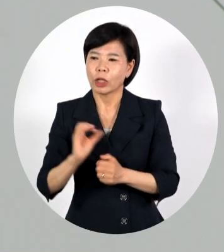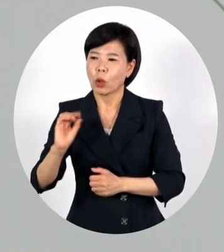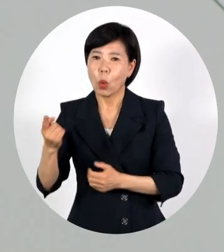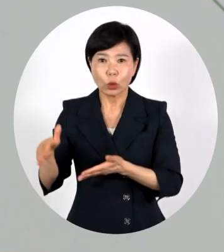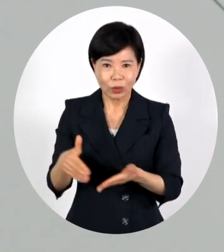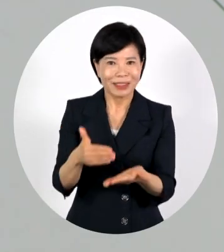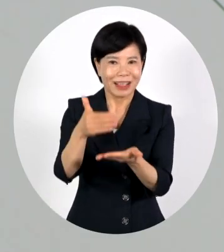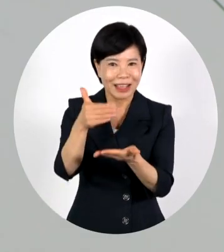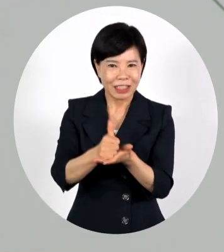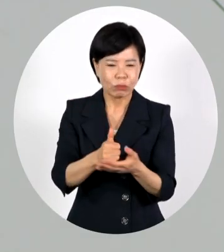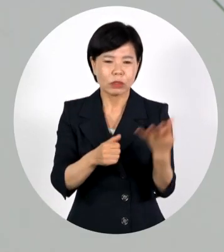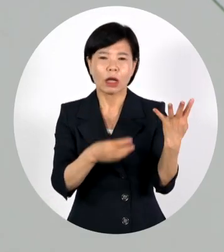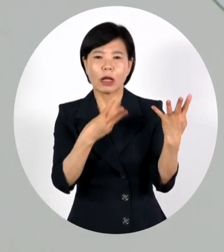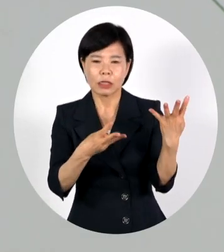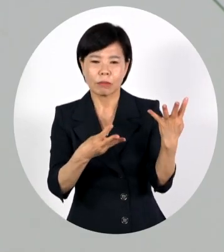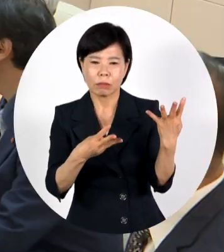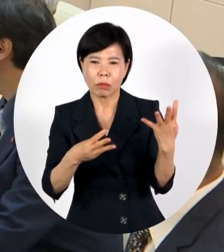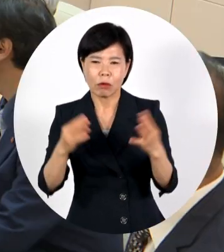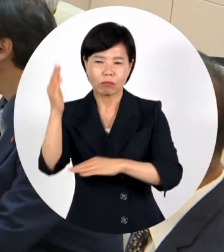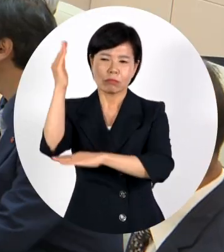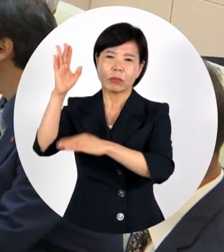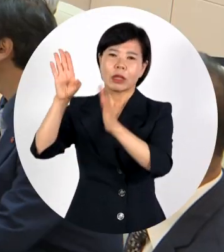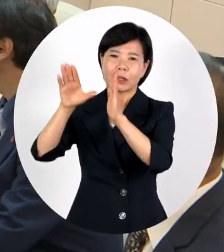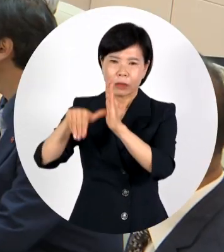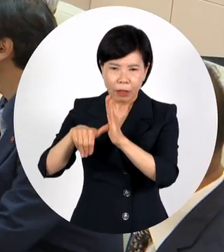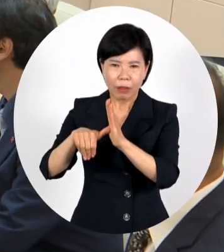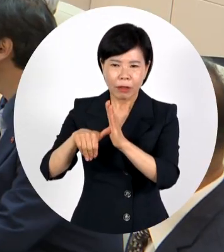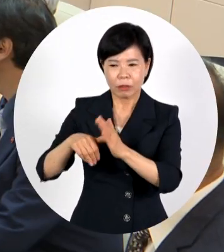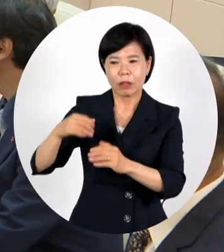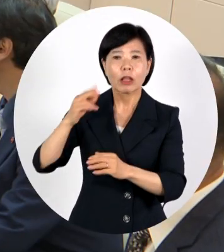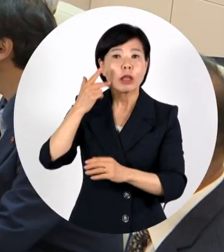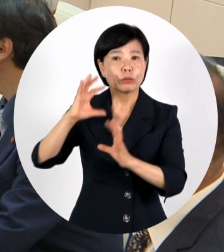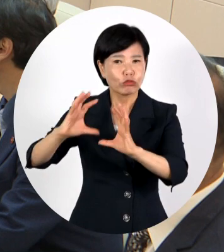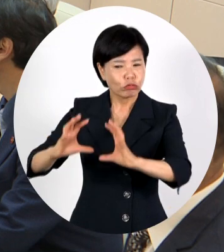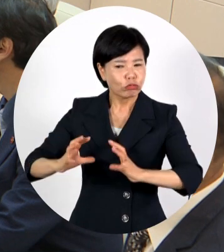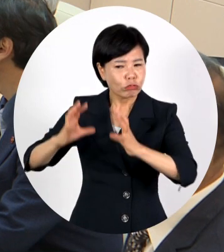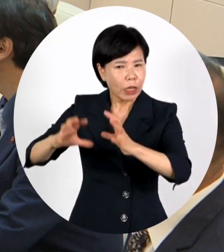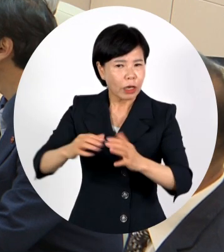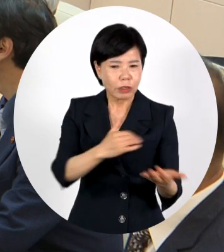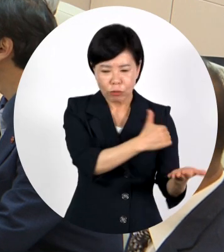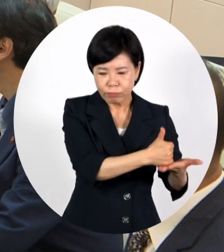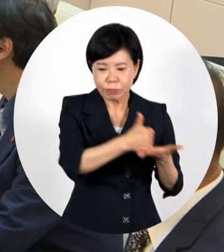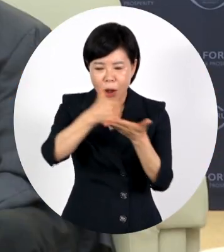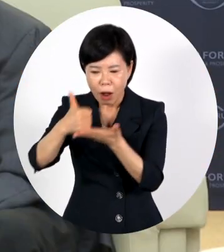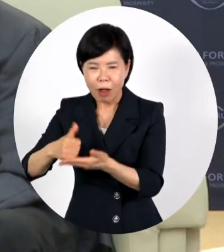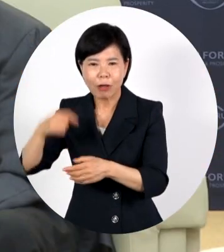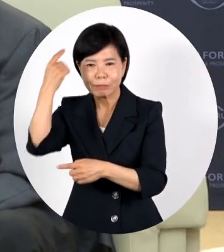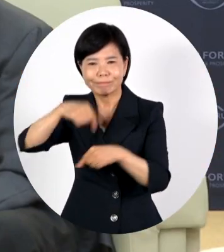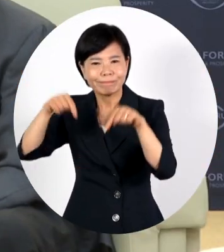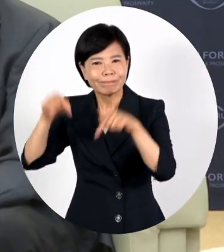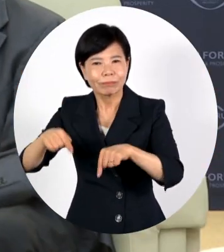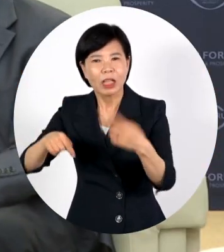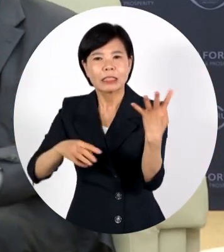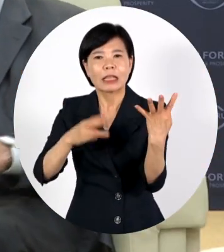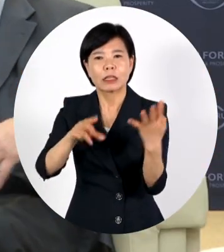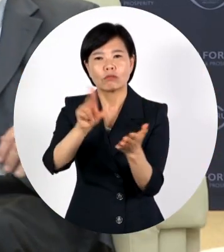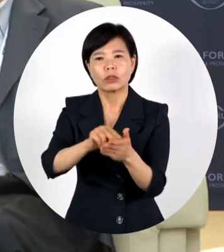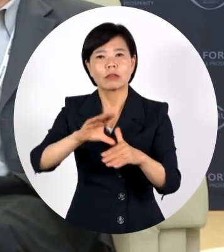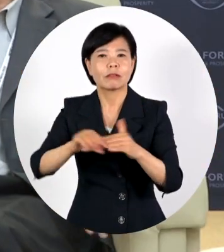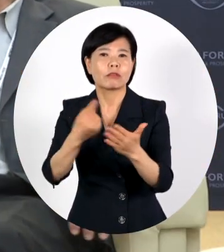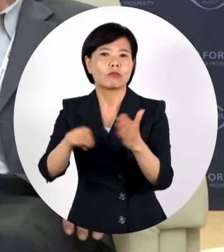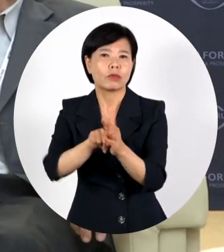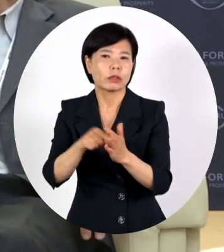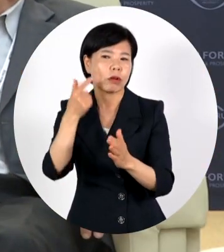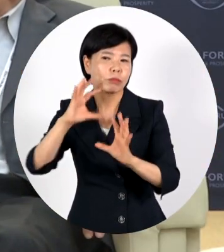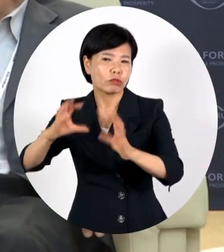논의됐는데요. 오영훈 도지사는 4.3 세션에 참여한 로버트 갈루치 전 미 국무부 차관보 등과 면담하고 제주 4.3